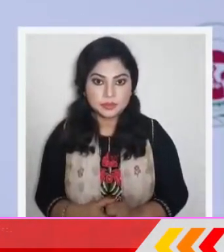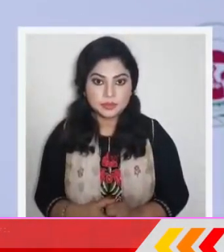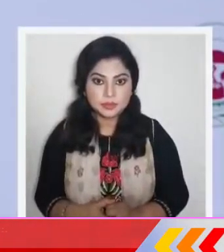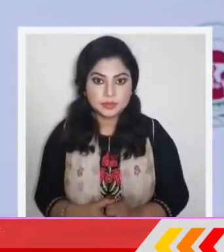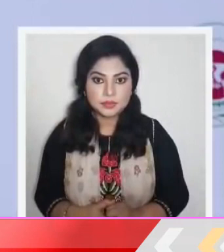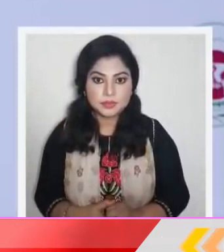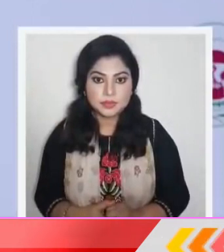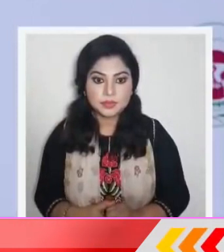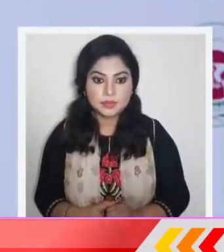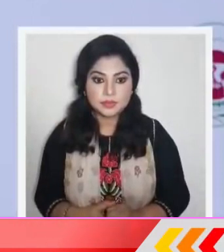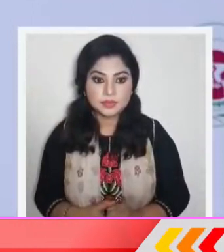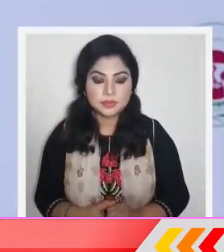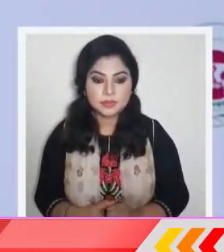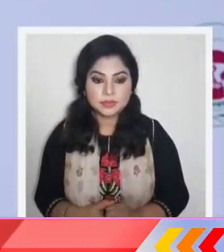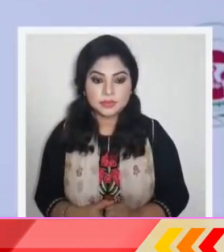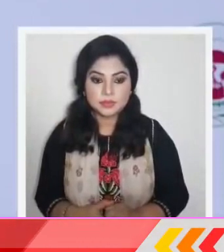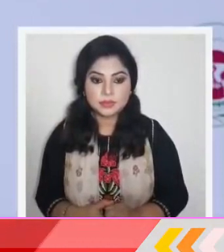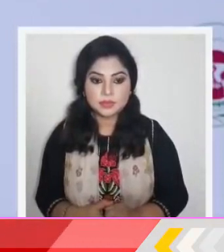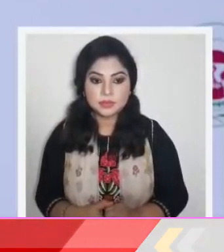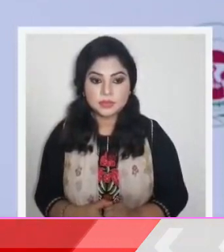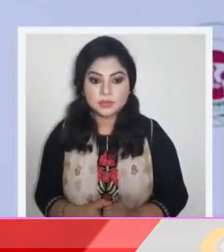1,21,2,328 জন ছাড়িয়েছে। এছাড়া এতে মারা গেছেন